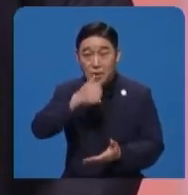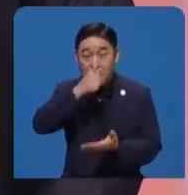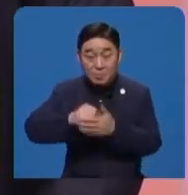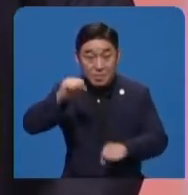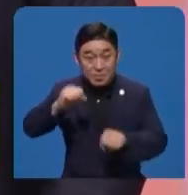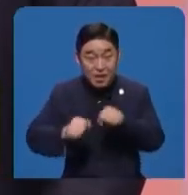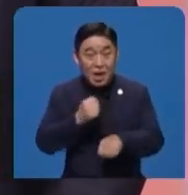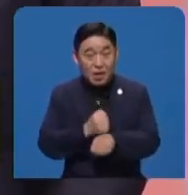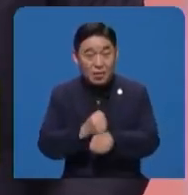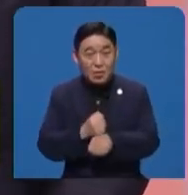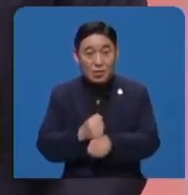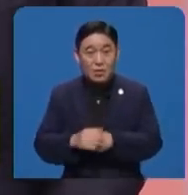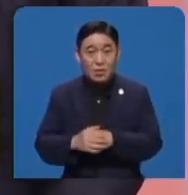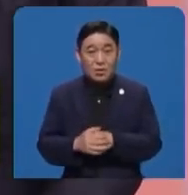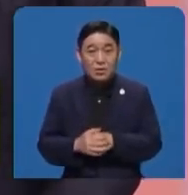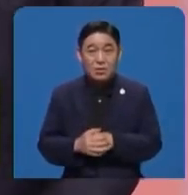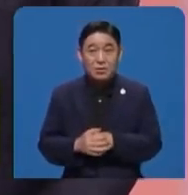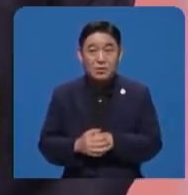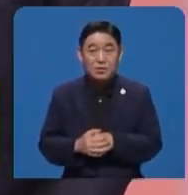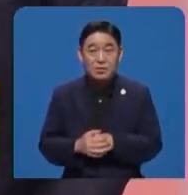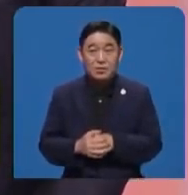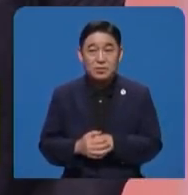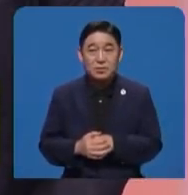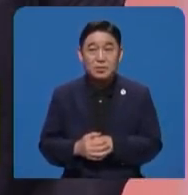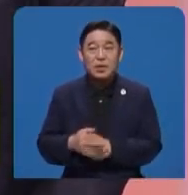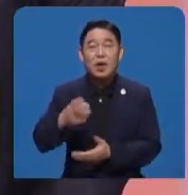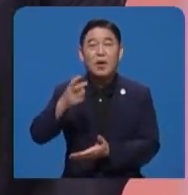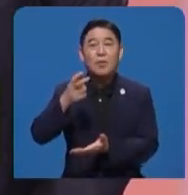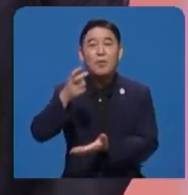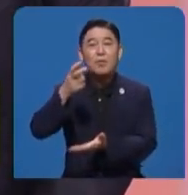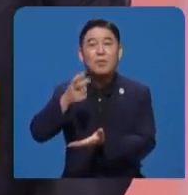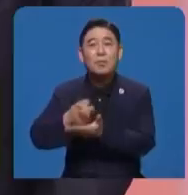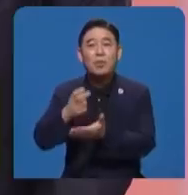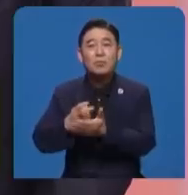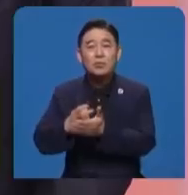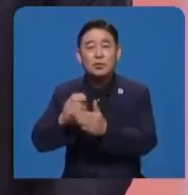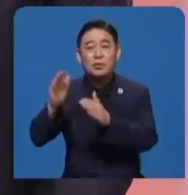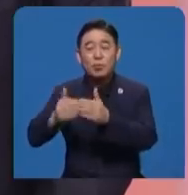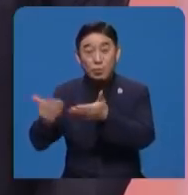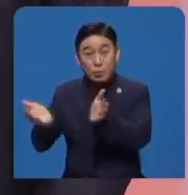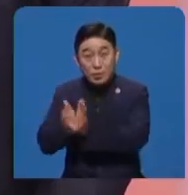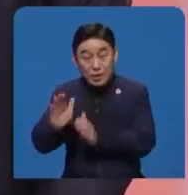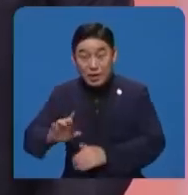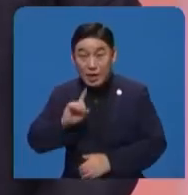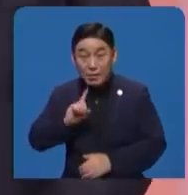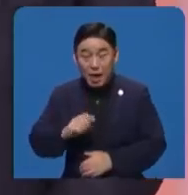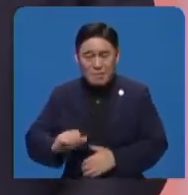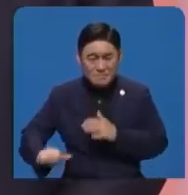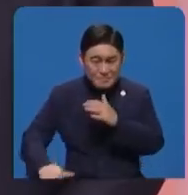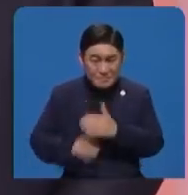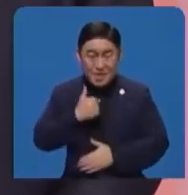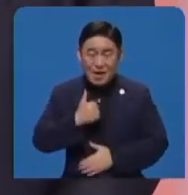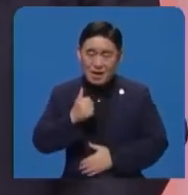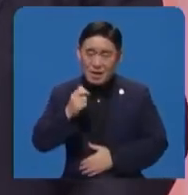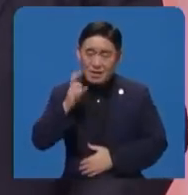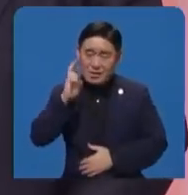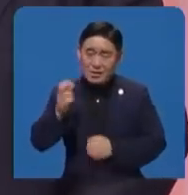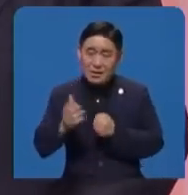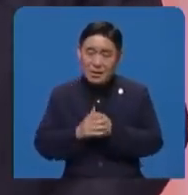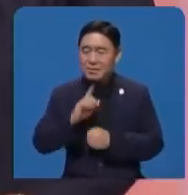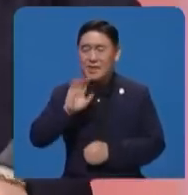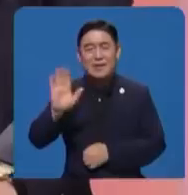범죄를 저지른 것이고 내가 또 이걸 네. 법률 공동체로 하면 발끈하실 거고 오늘은 그 이야기 안 하겠습니다.